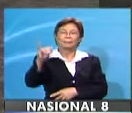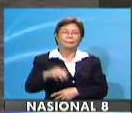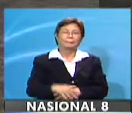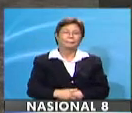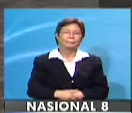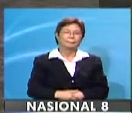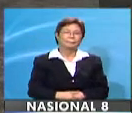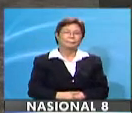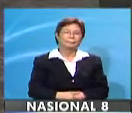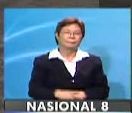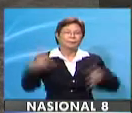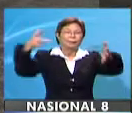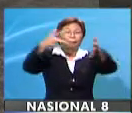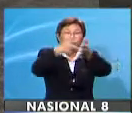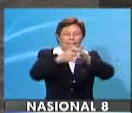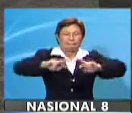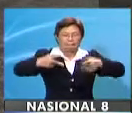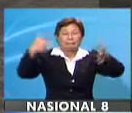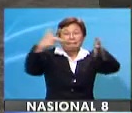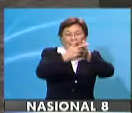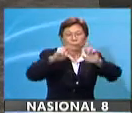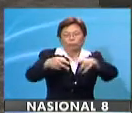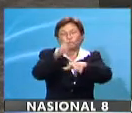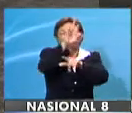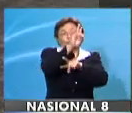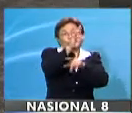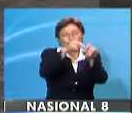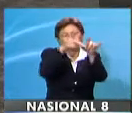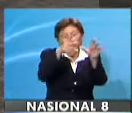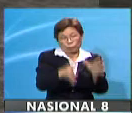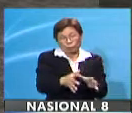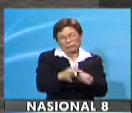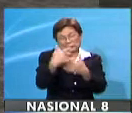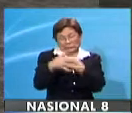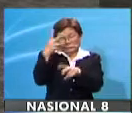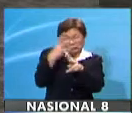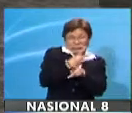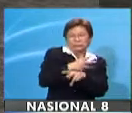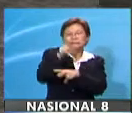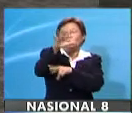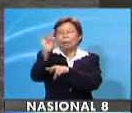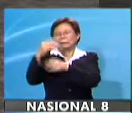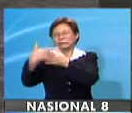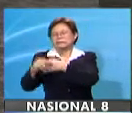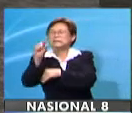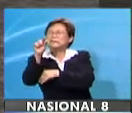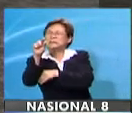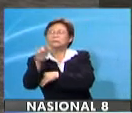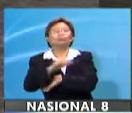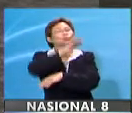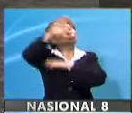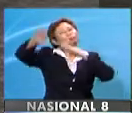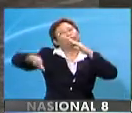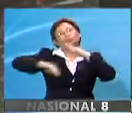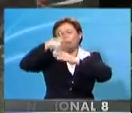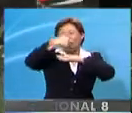kerai kemalangan turut menyebabkan tujuh penumpang cedera parah sementara 38 mangsa lagi cedera ringan dan kesemua